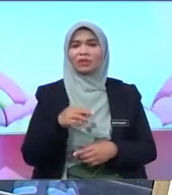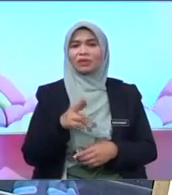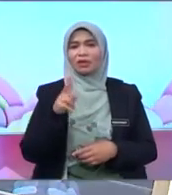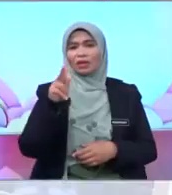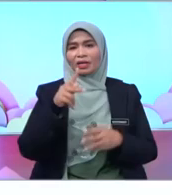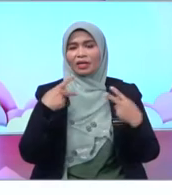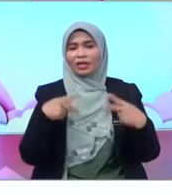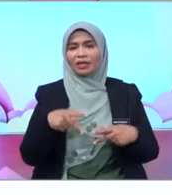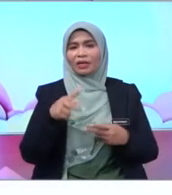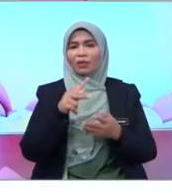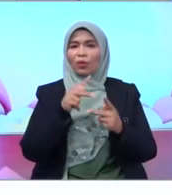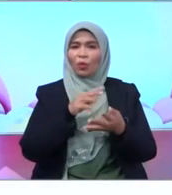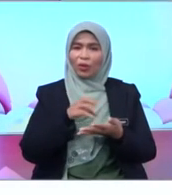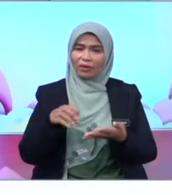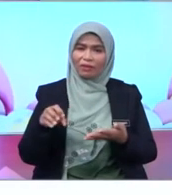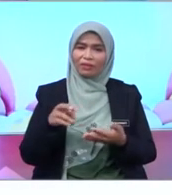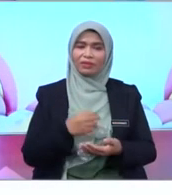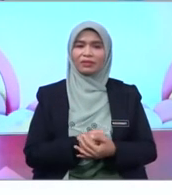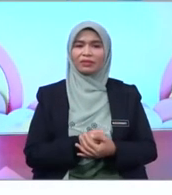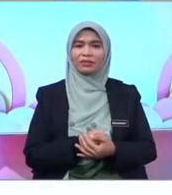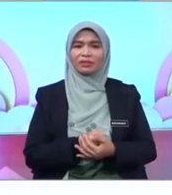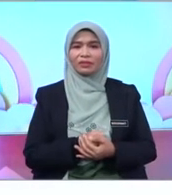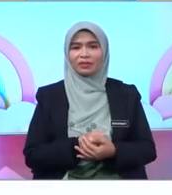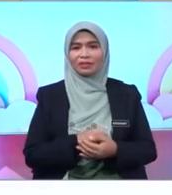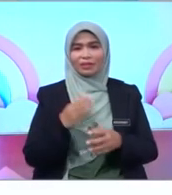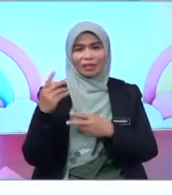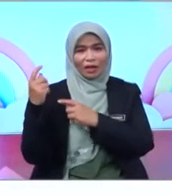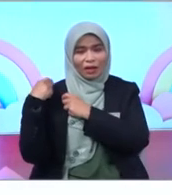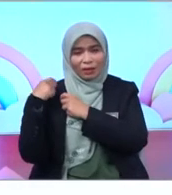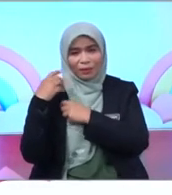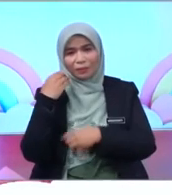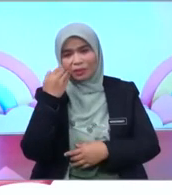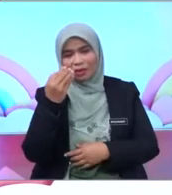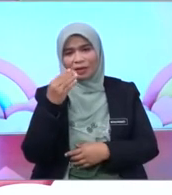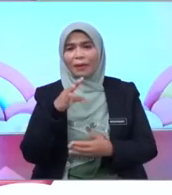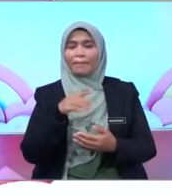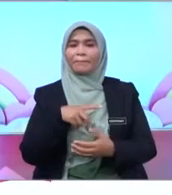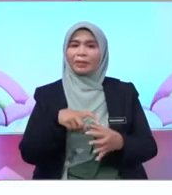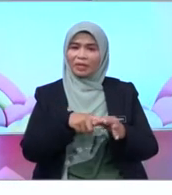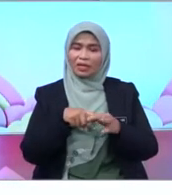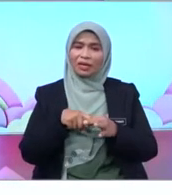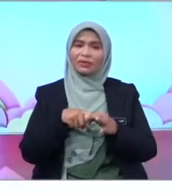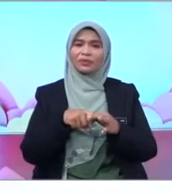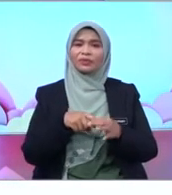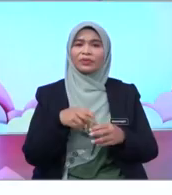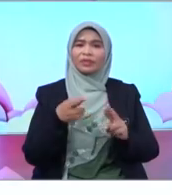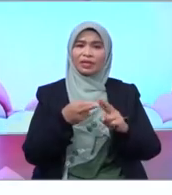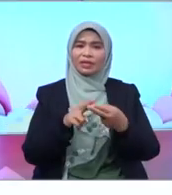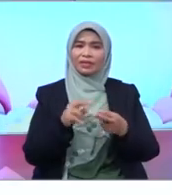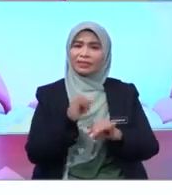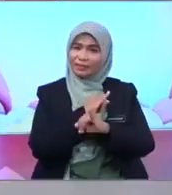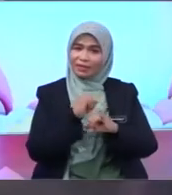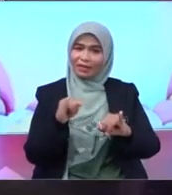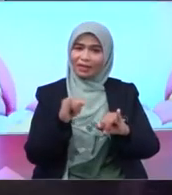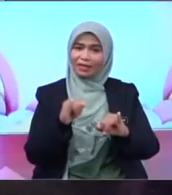Rabab buruk laku ih menanggung malu pengaruh rangkai jangan terjebak